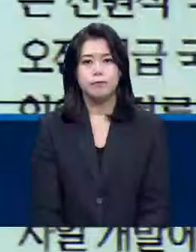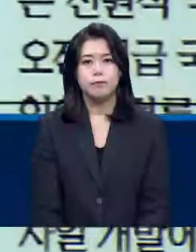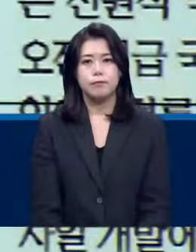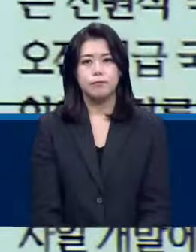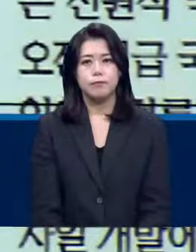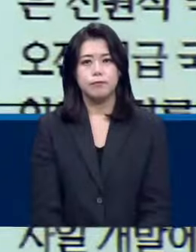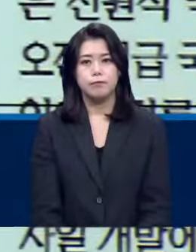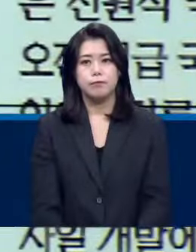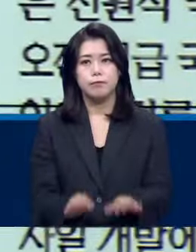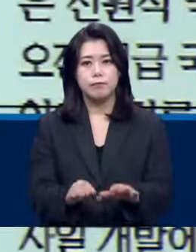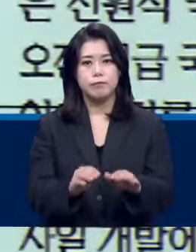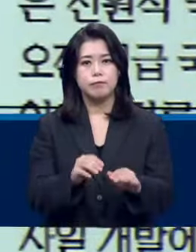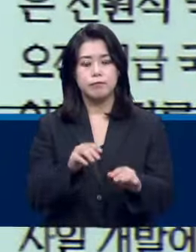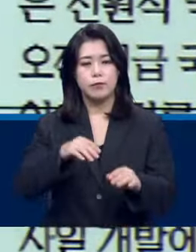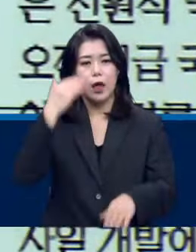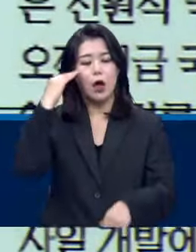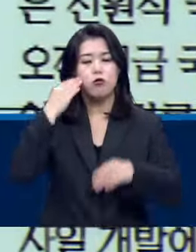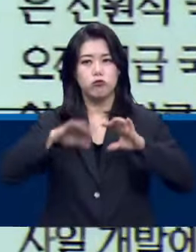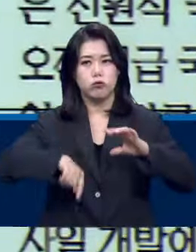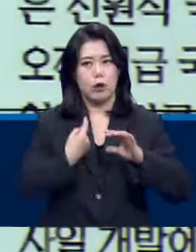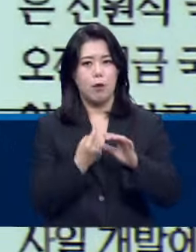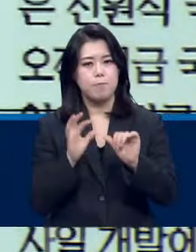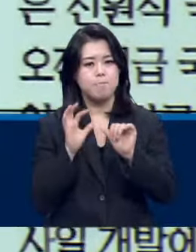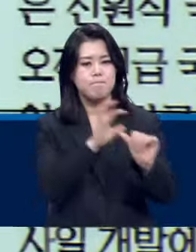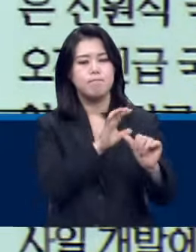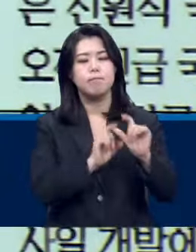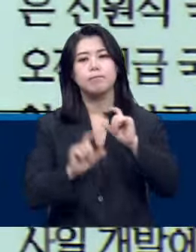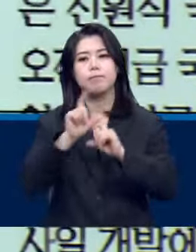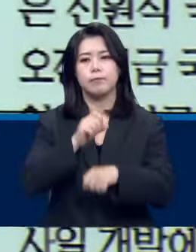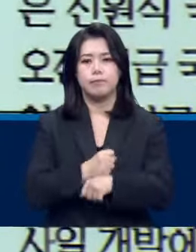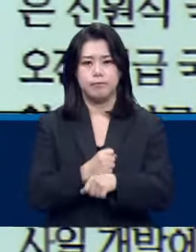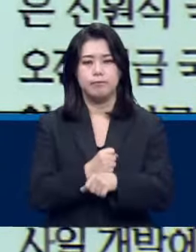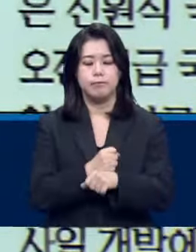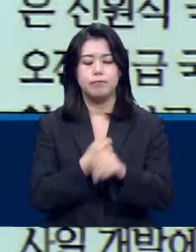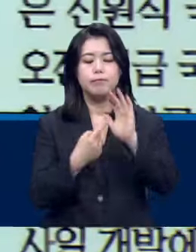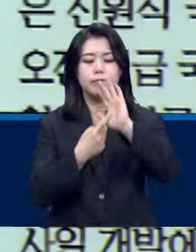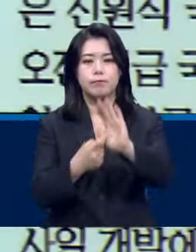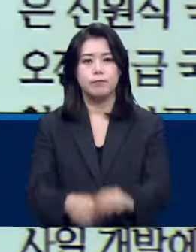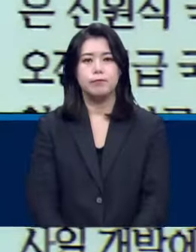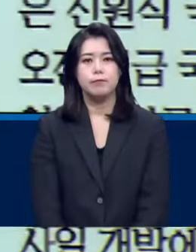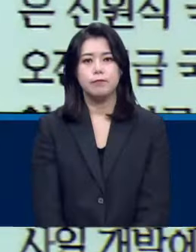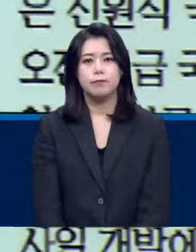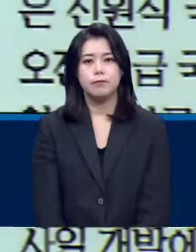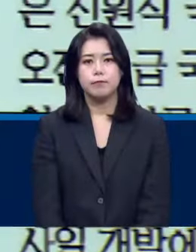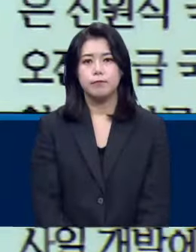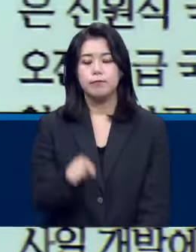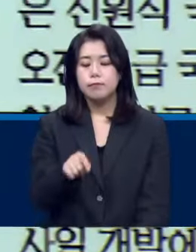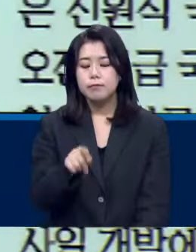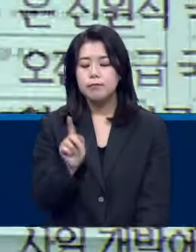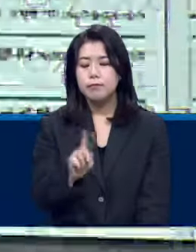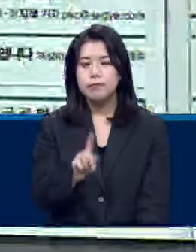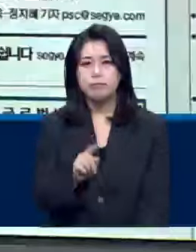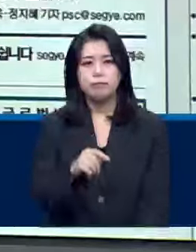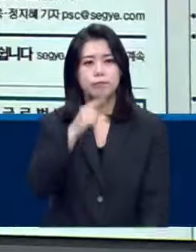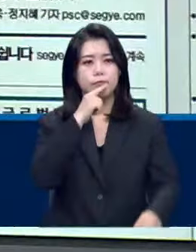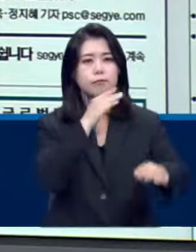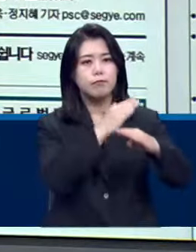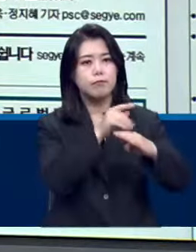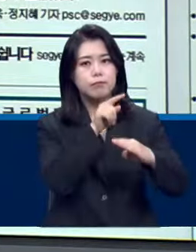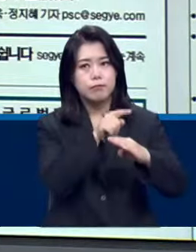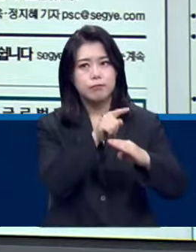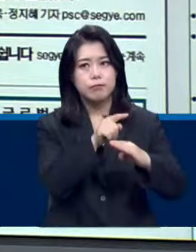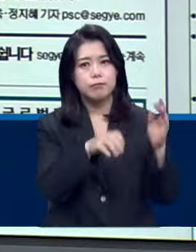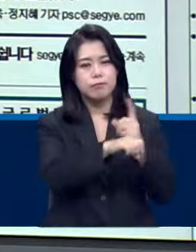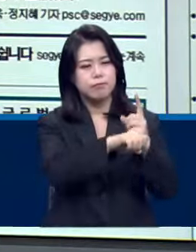열었어요 관련해서 독자 우리나라 독자적인 제재를 추가하겠다라고 얘기를 했다라는 거죠 이게 뭐냐 북한의 고체연료의